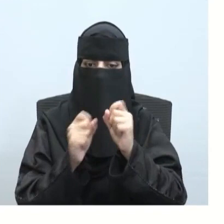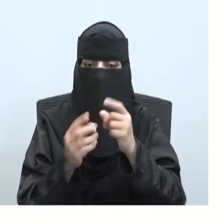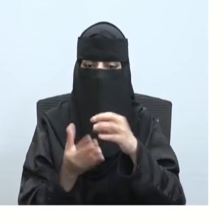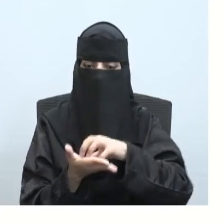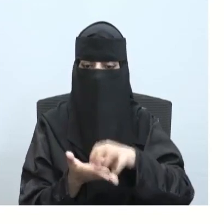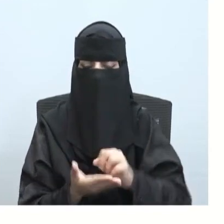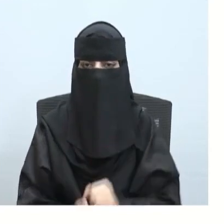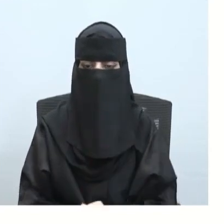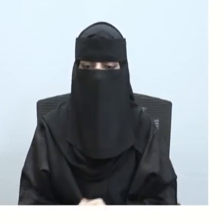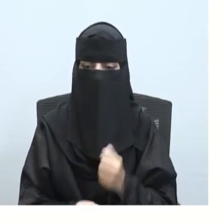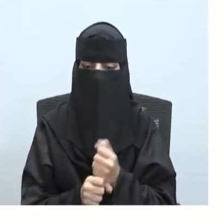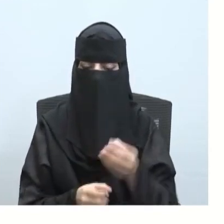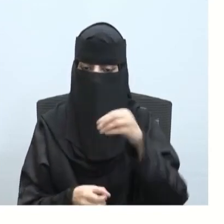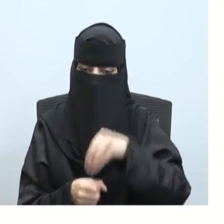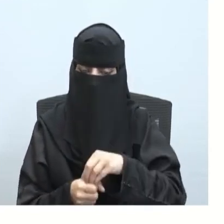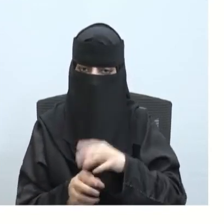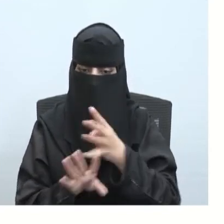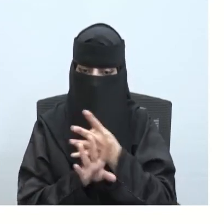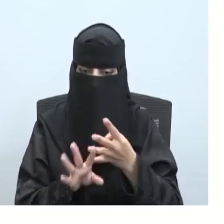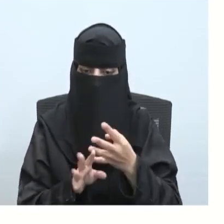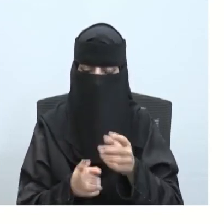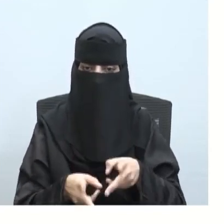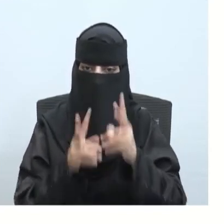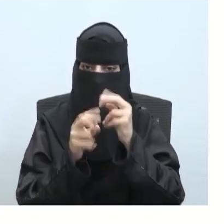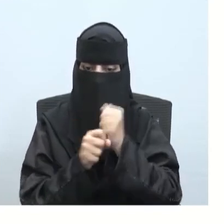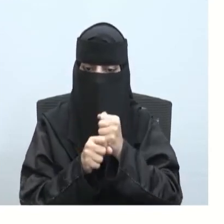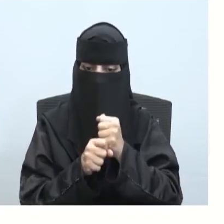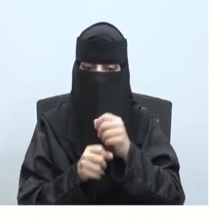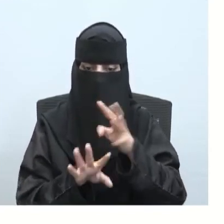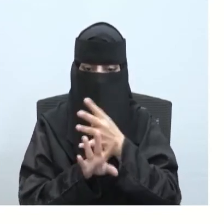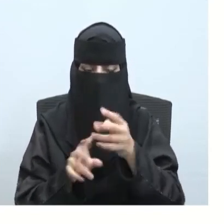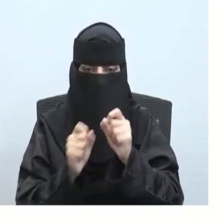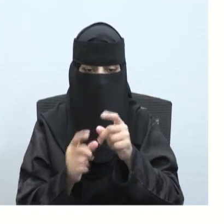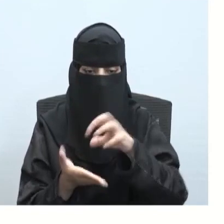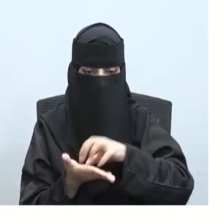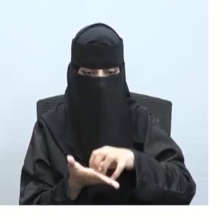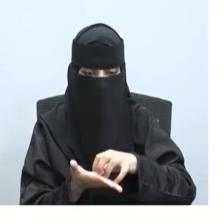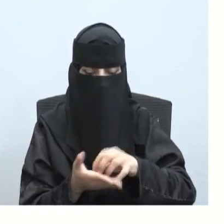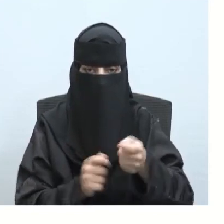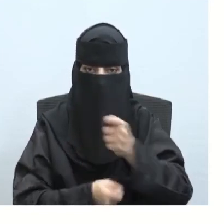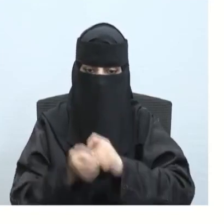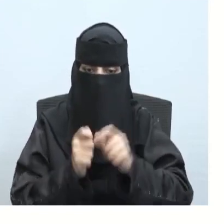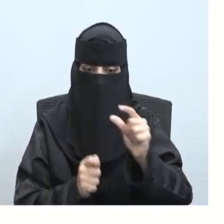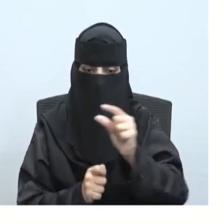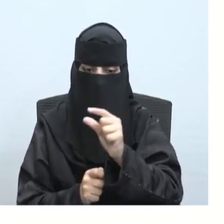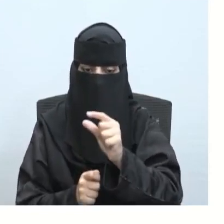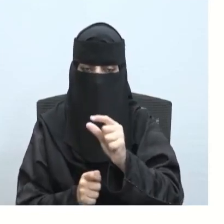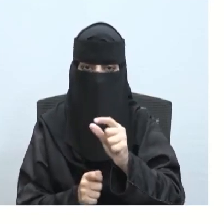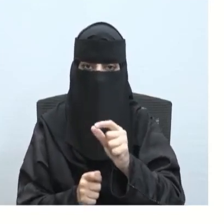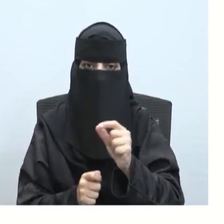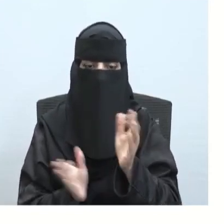الأشياء. يمكن استخدامه لتصميم وإنشاء وتمثيل شبكات إنترنت الأشياء المكونة من